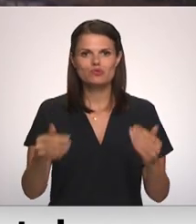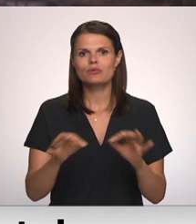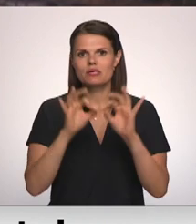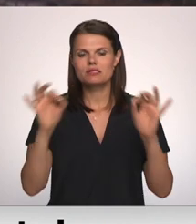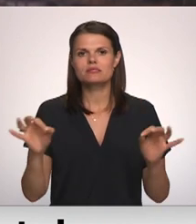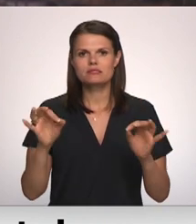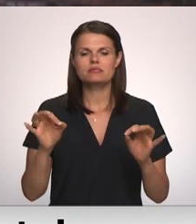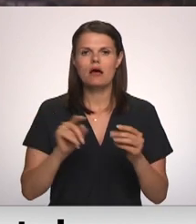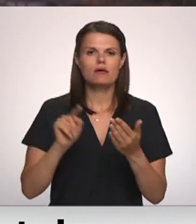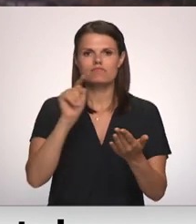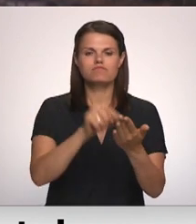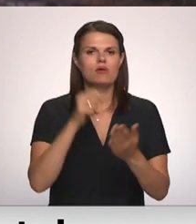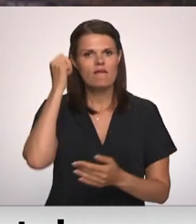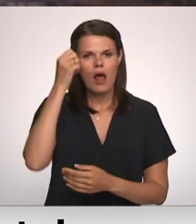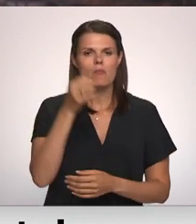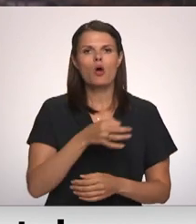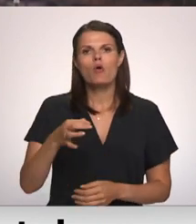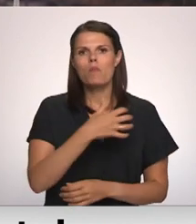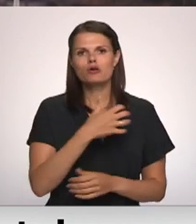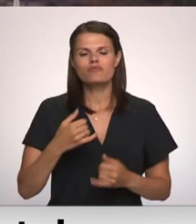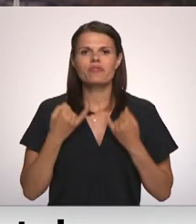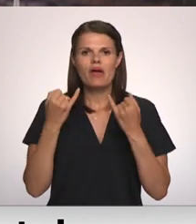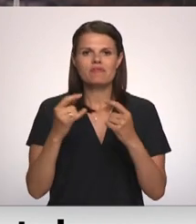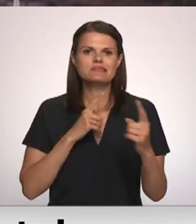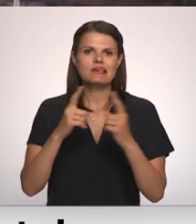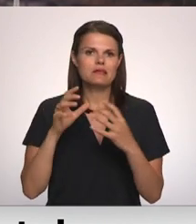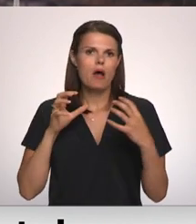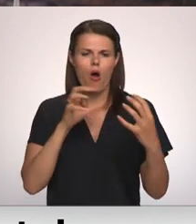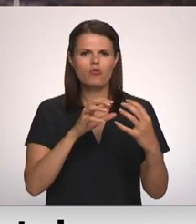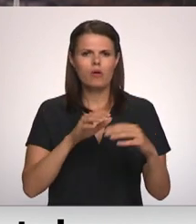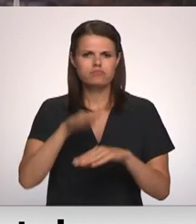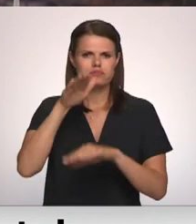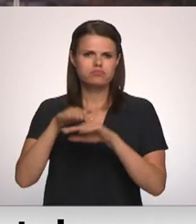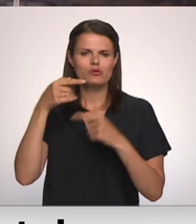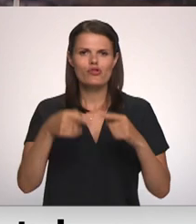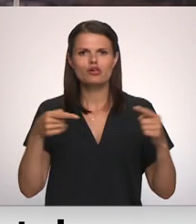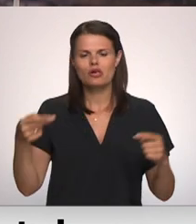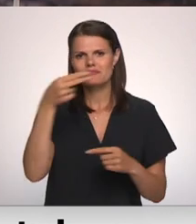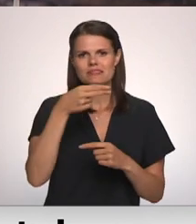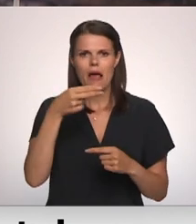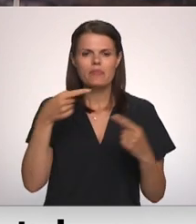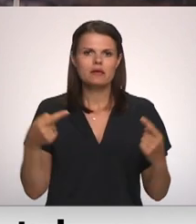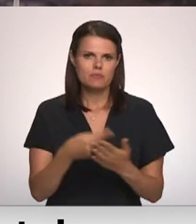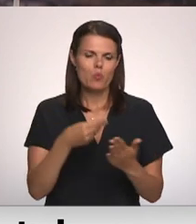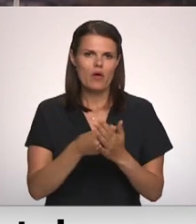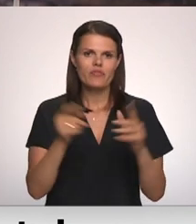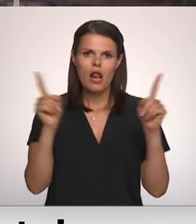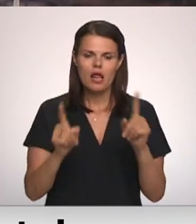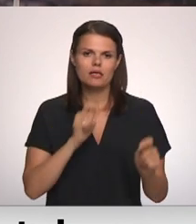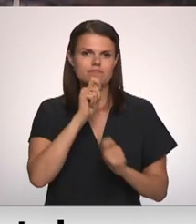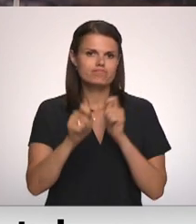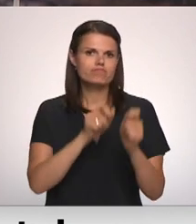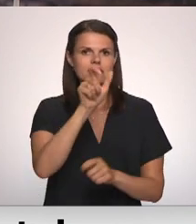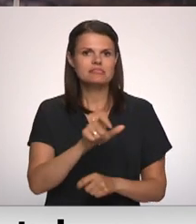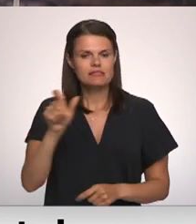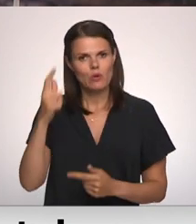Valmieras novada pašvaldības dāvināts satiksmes autobus. Tas piepildīts ar dažādām saimniecībā noderīgām lietām, kuras saziedojuši iedzīvotāji, un